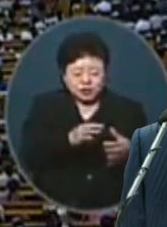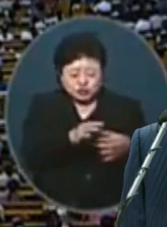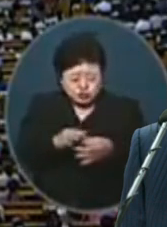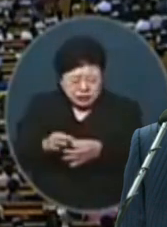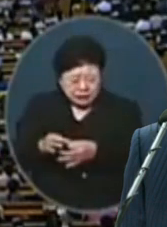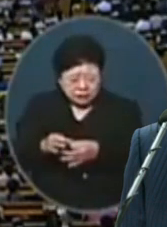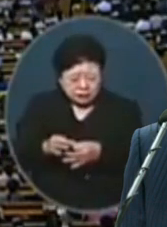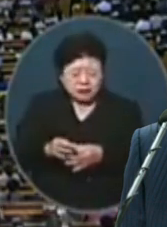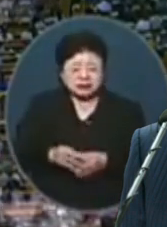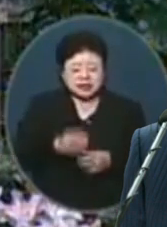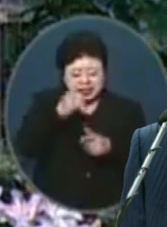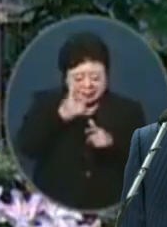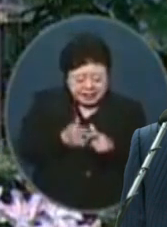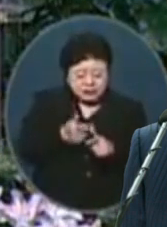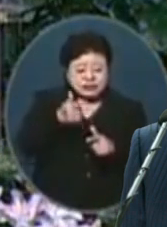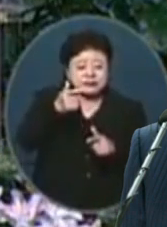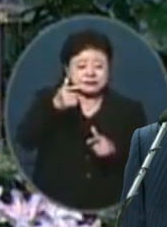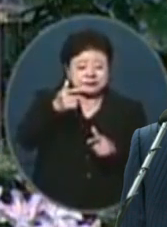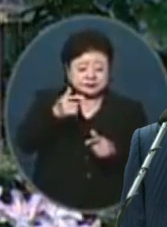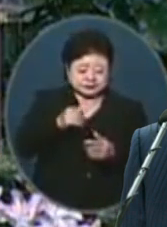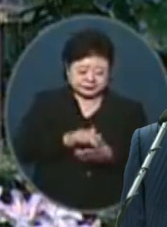것도 오직 예수님이